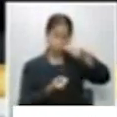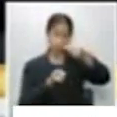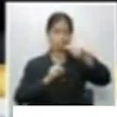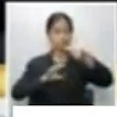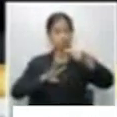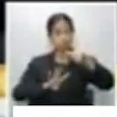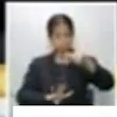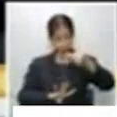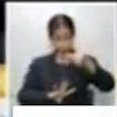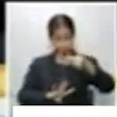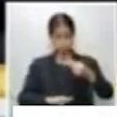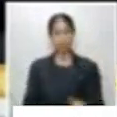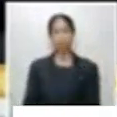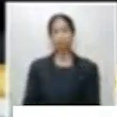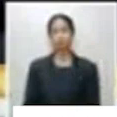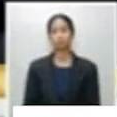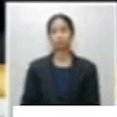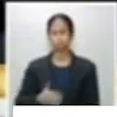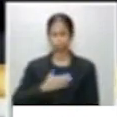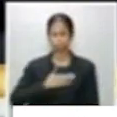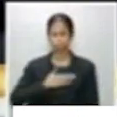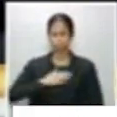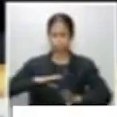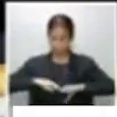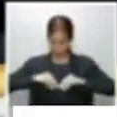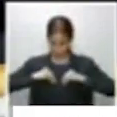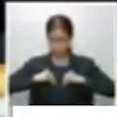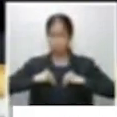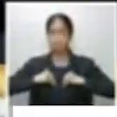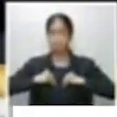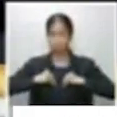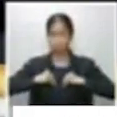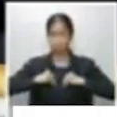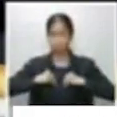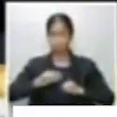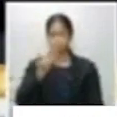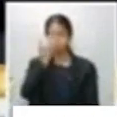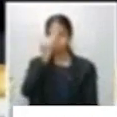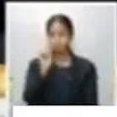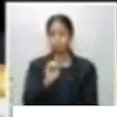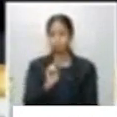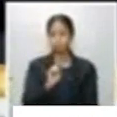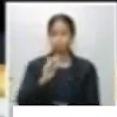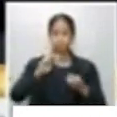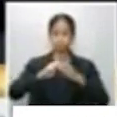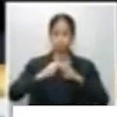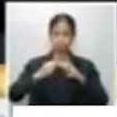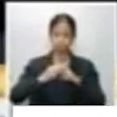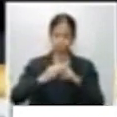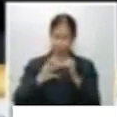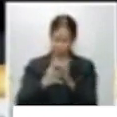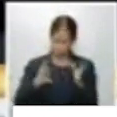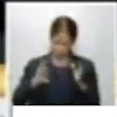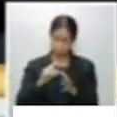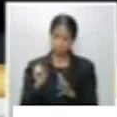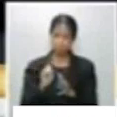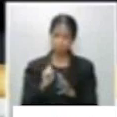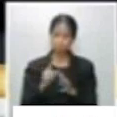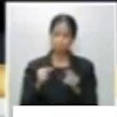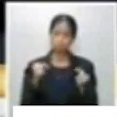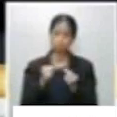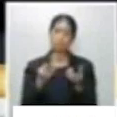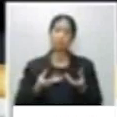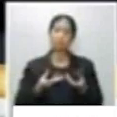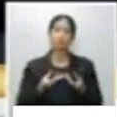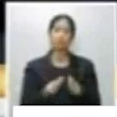ฎรผมเห็นด้วยอย่างยิ่งเพราะปัญหาใหญ่คือเรื่องที่ทำกินผมอ่าน